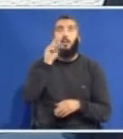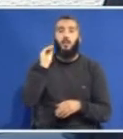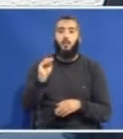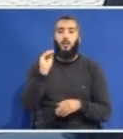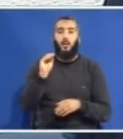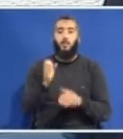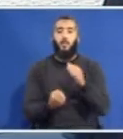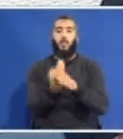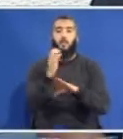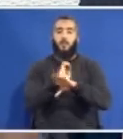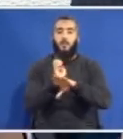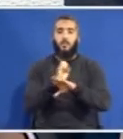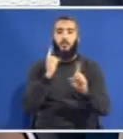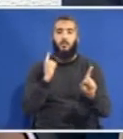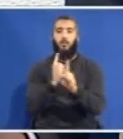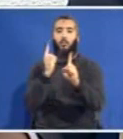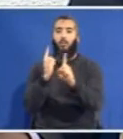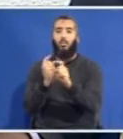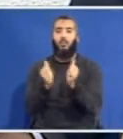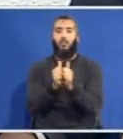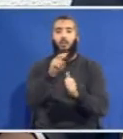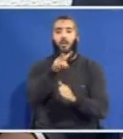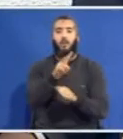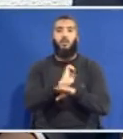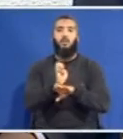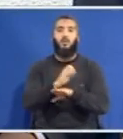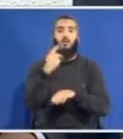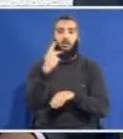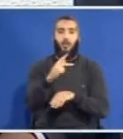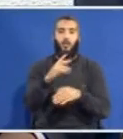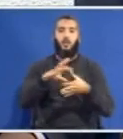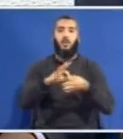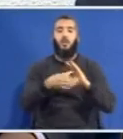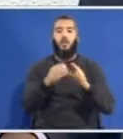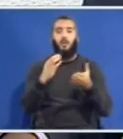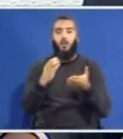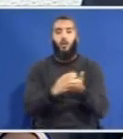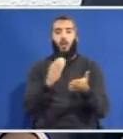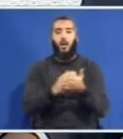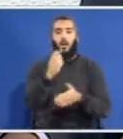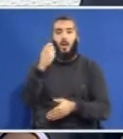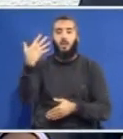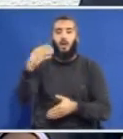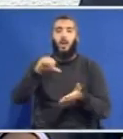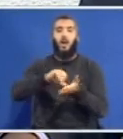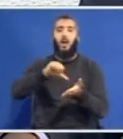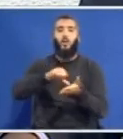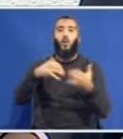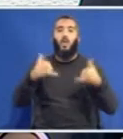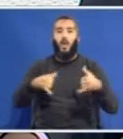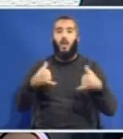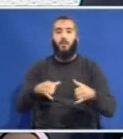عدد جديد، لقاء متجدد، برنامجكم هلا سألوا عبر خامسة القرآن الكريم من الجزائر. هلا